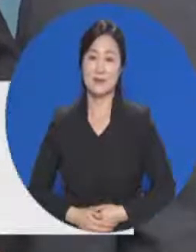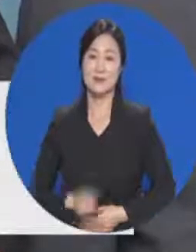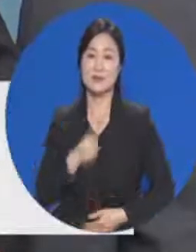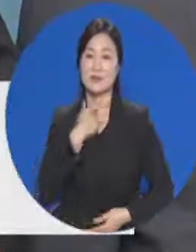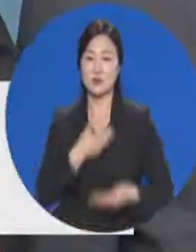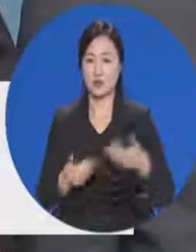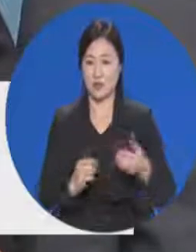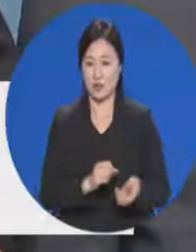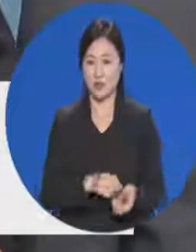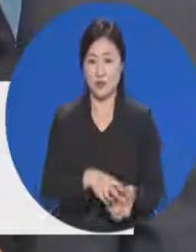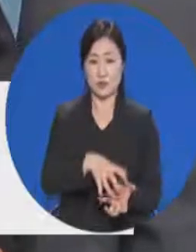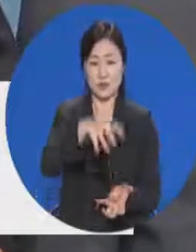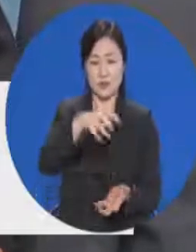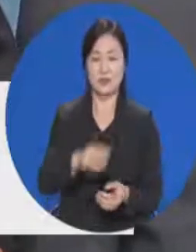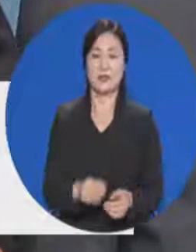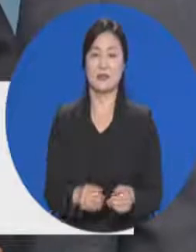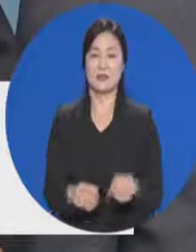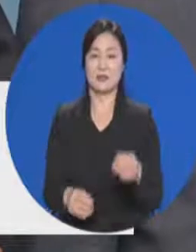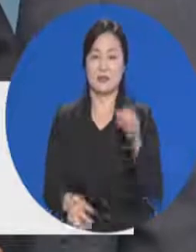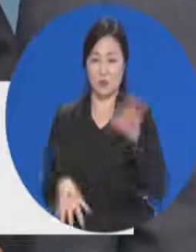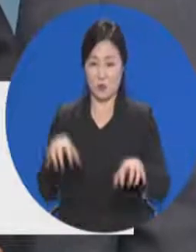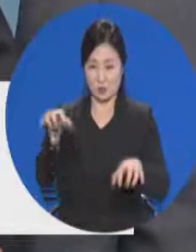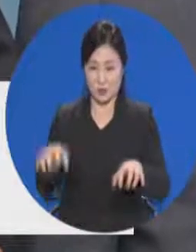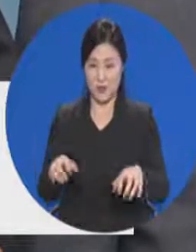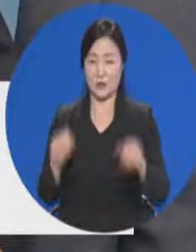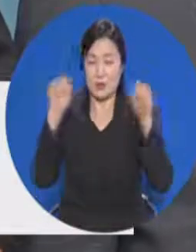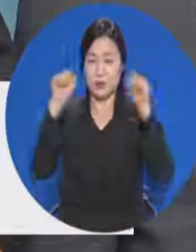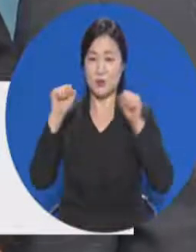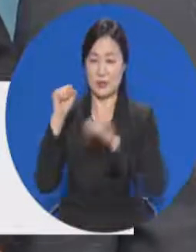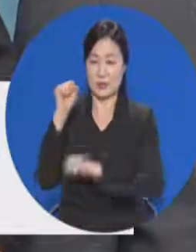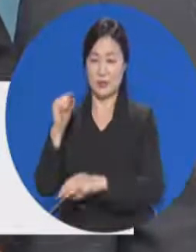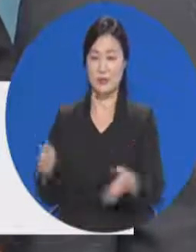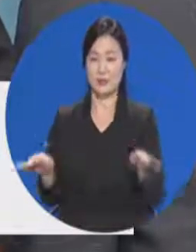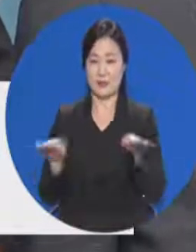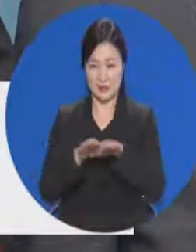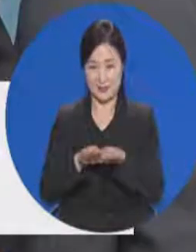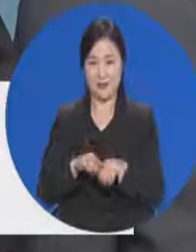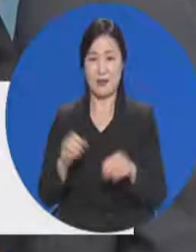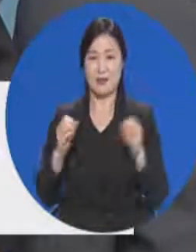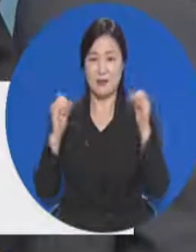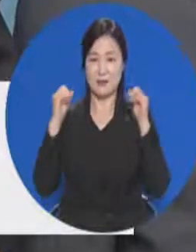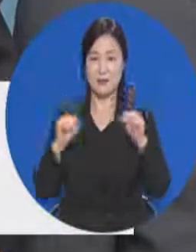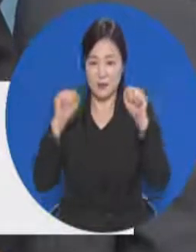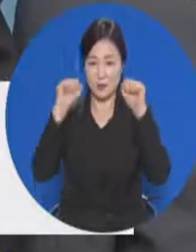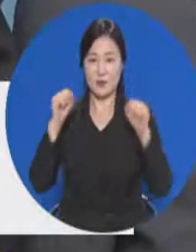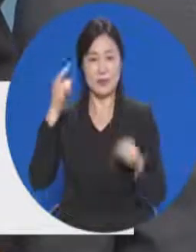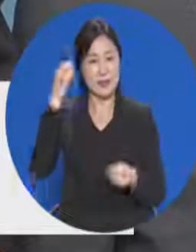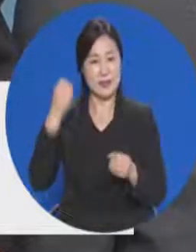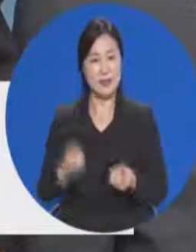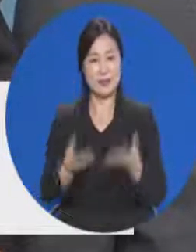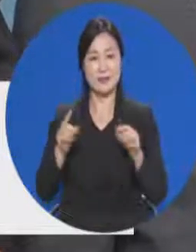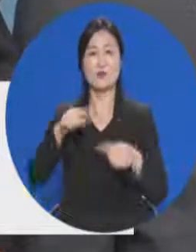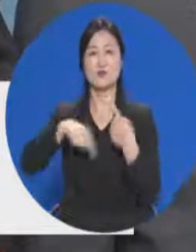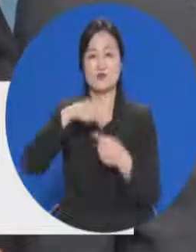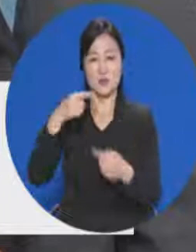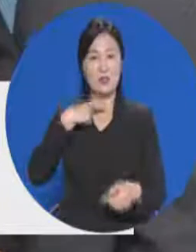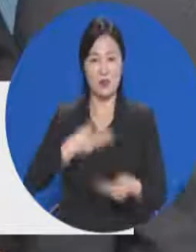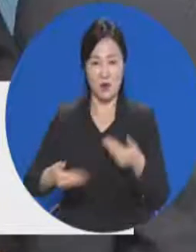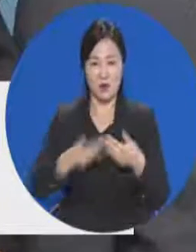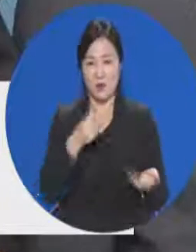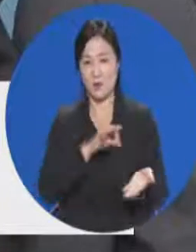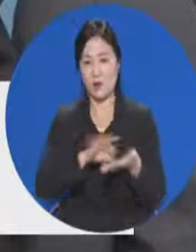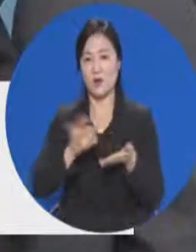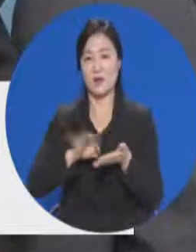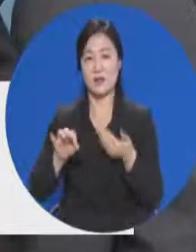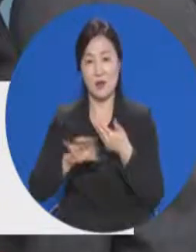양 도시의 스포츠 기반 시설과 메가스포츠 이벤트 운영 경험을 최대한 활용한다면